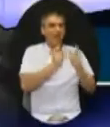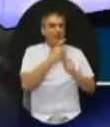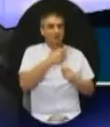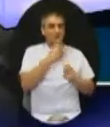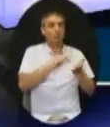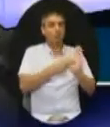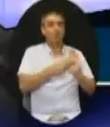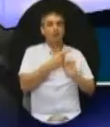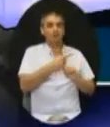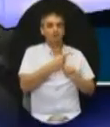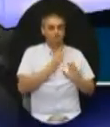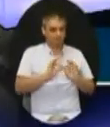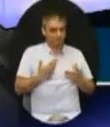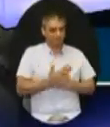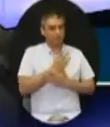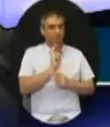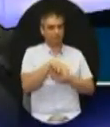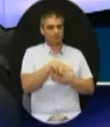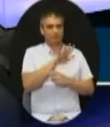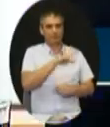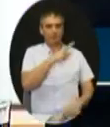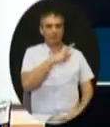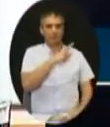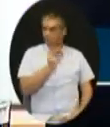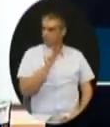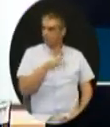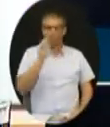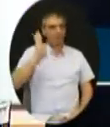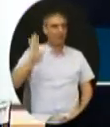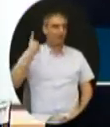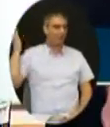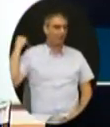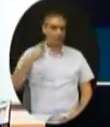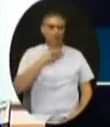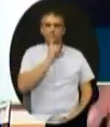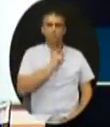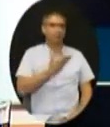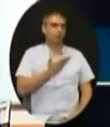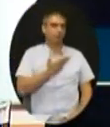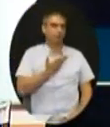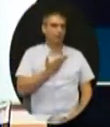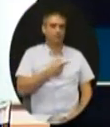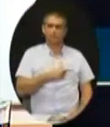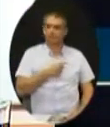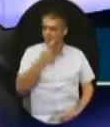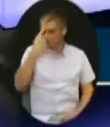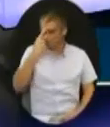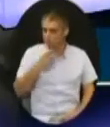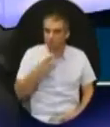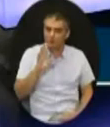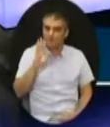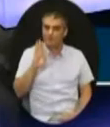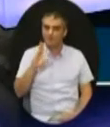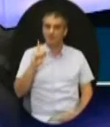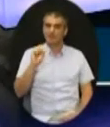שהם פוליטיקאים מתחילים בתוך הנוף האירופאי, שהם הגיעו עם הרקע אנטישמי מאוד, למשל, מסוריה. אתה חושב